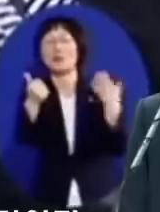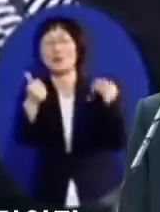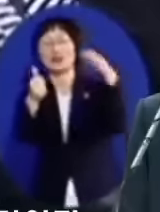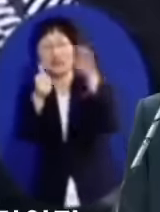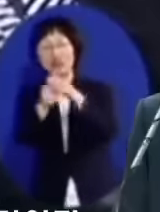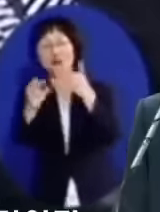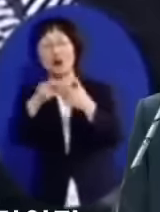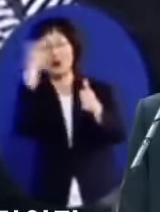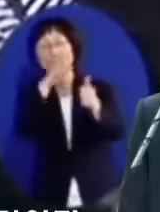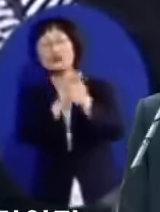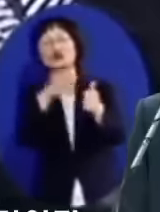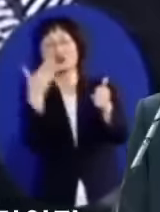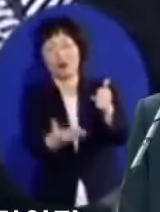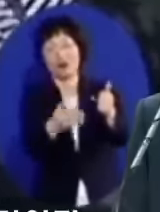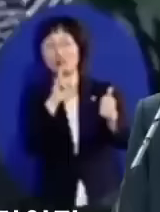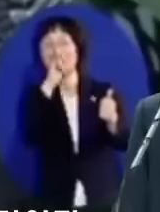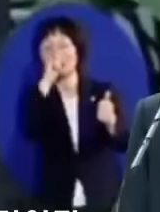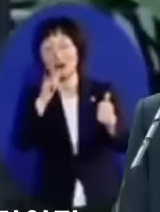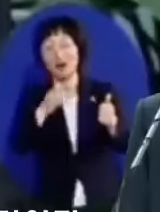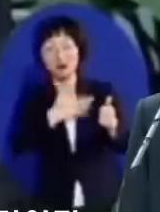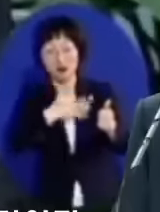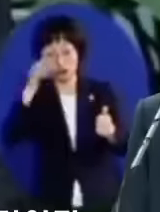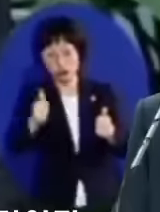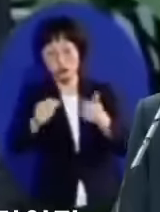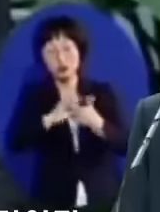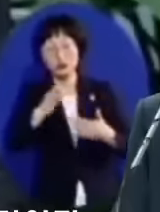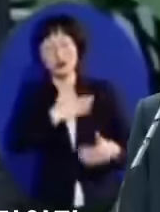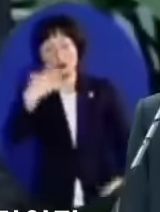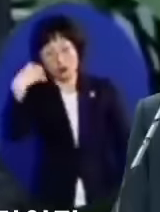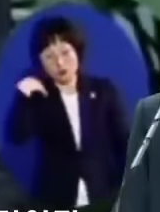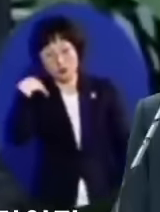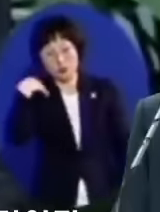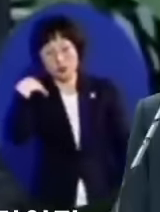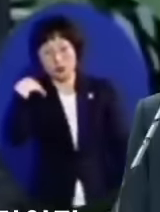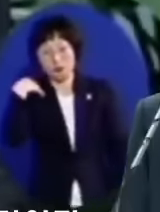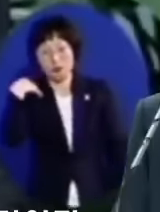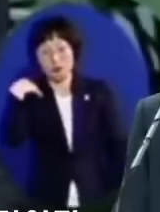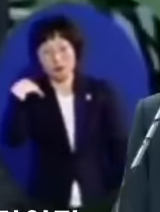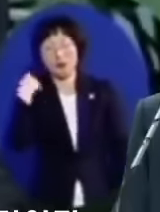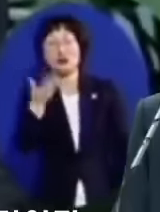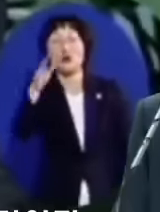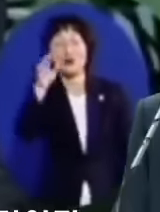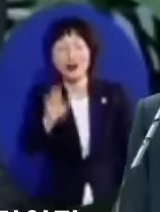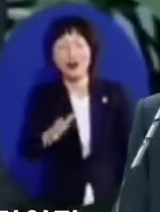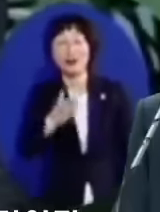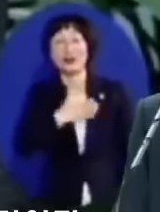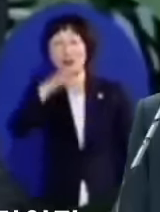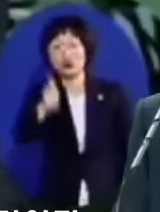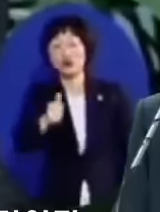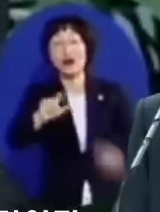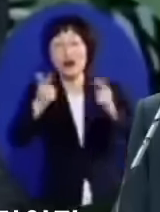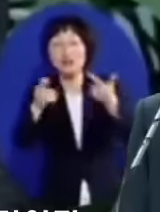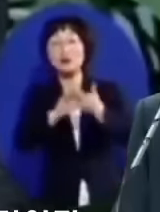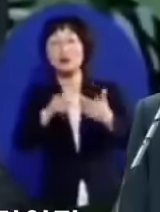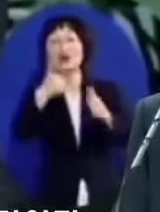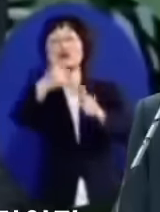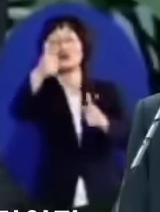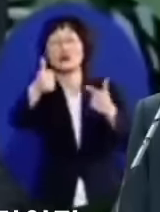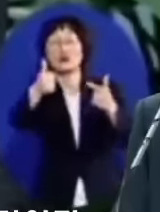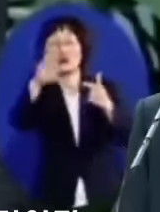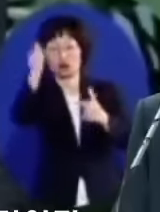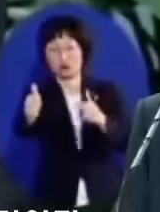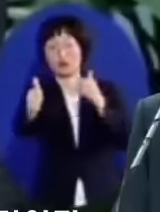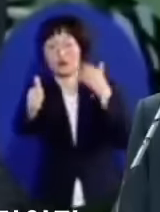돌보시리라고 말씀하는 것입니다. 내가 주인이 되면 내가 책임을 따져야 되는 것입니다. 그러나 내가 주인이 안 되면 예수님이 주인이